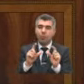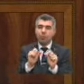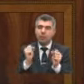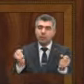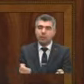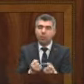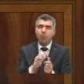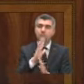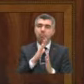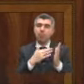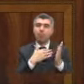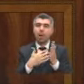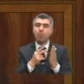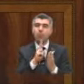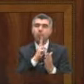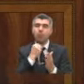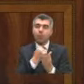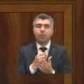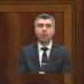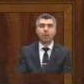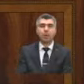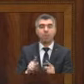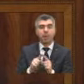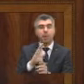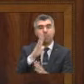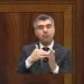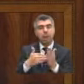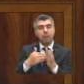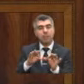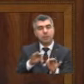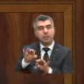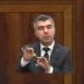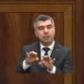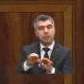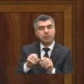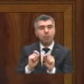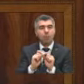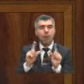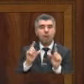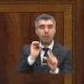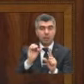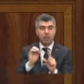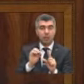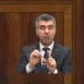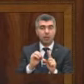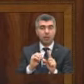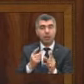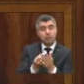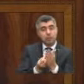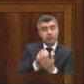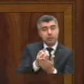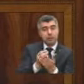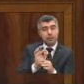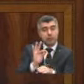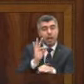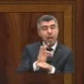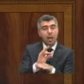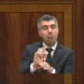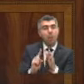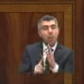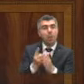الحكومي، وبناء على خريطة الطريق تضع جودة التعلمات في قائمة